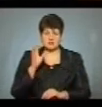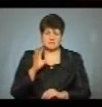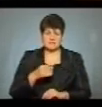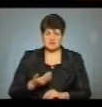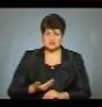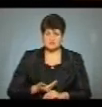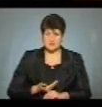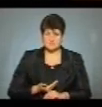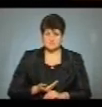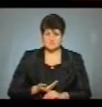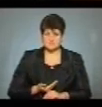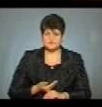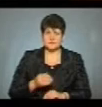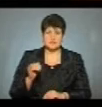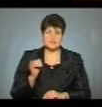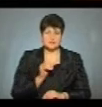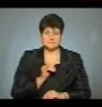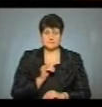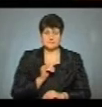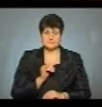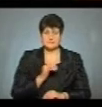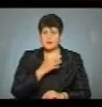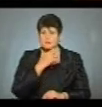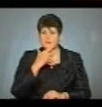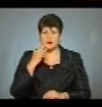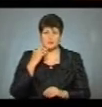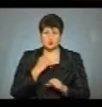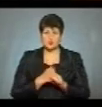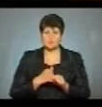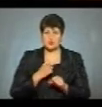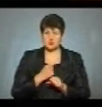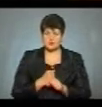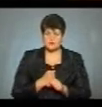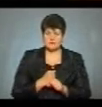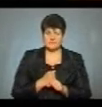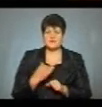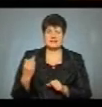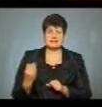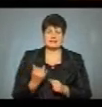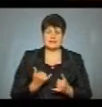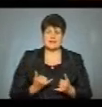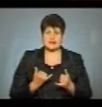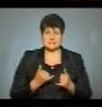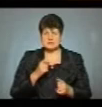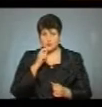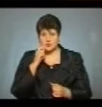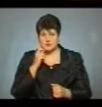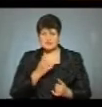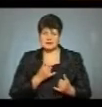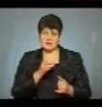життя і багато працював саме в інтересах України і на